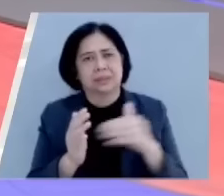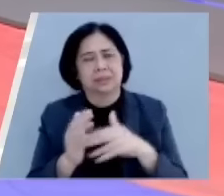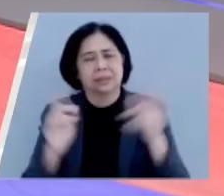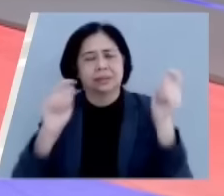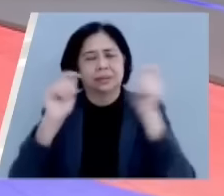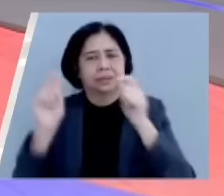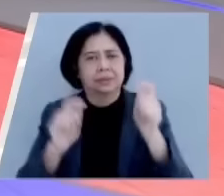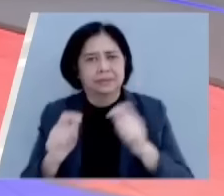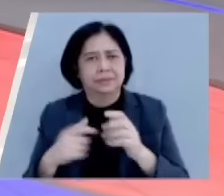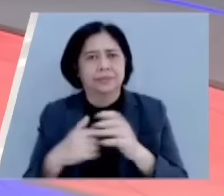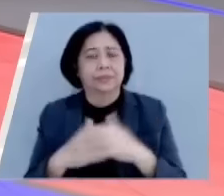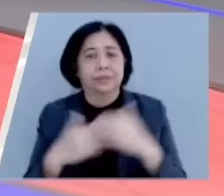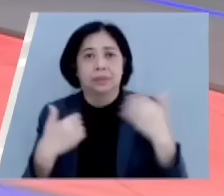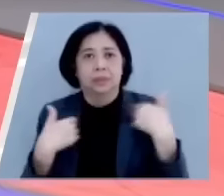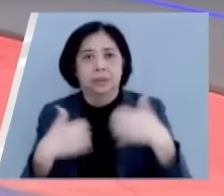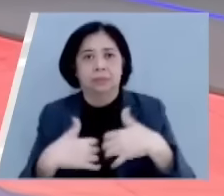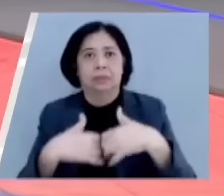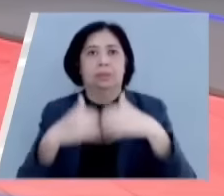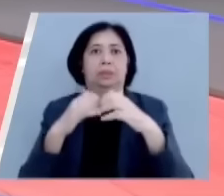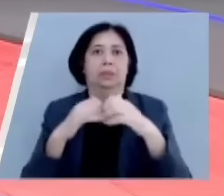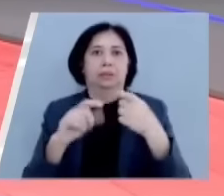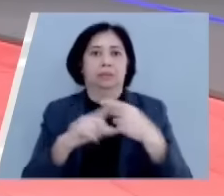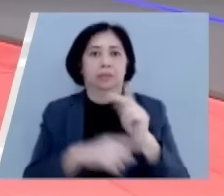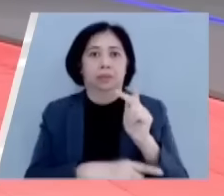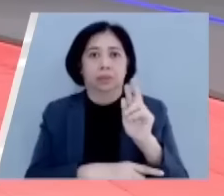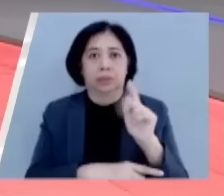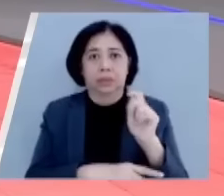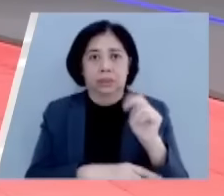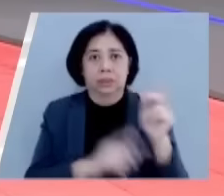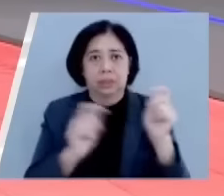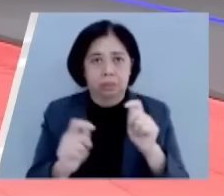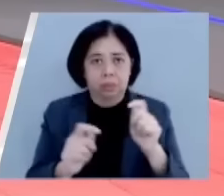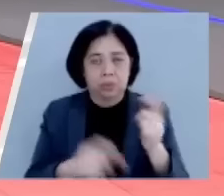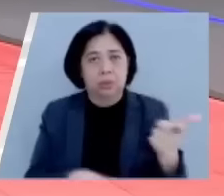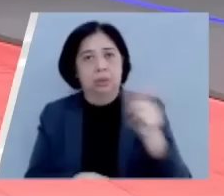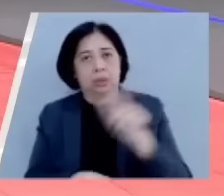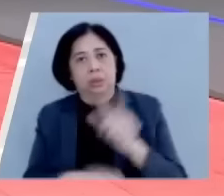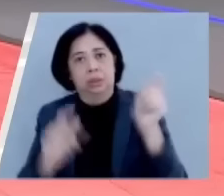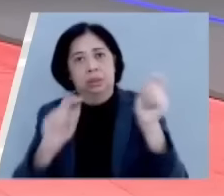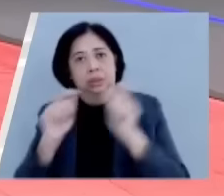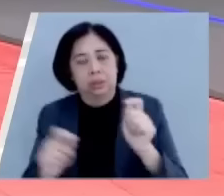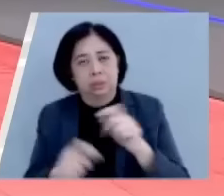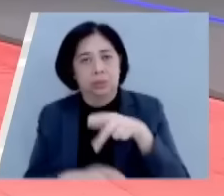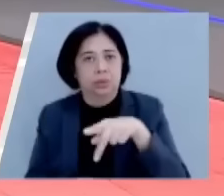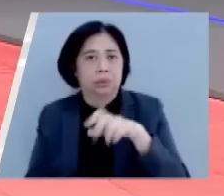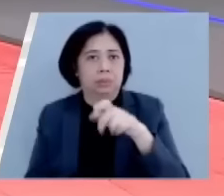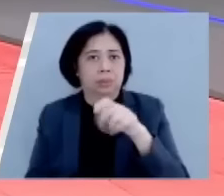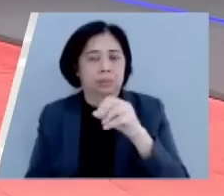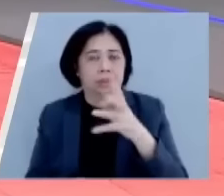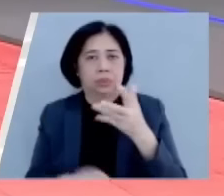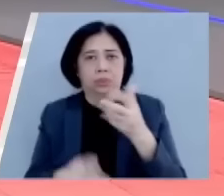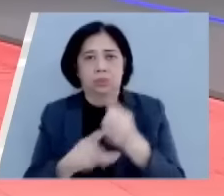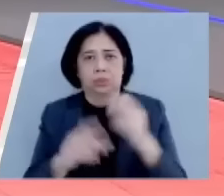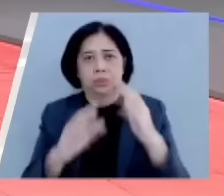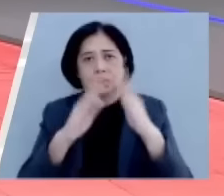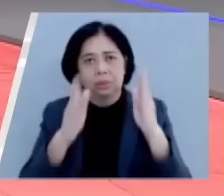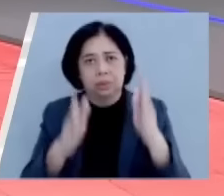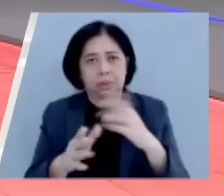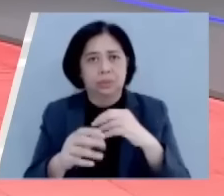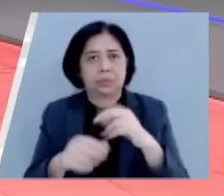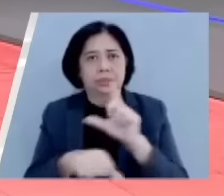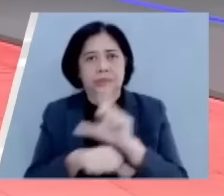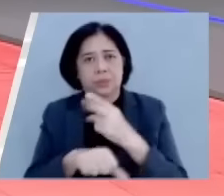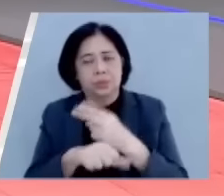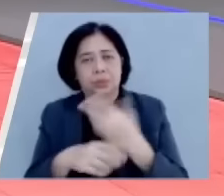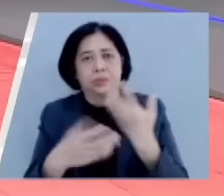man nakakabangon sa bagyong Christine, bagyong Pepito naman ang puminsala sa mga tahanan nila at kabuhayan. Kaya